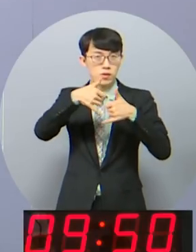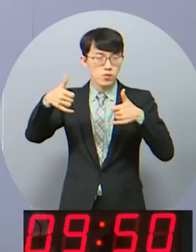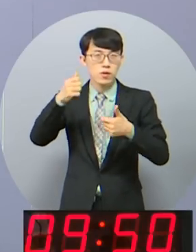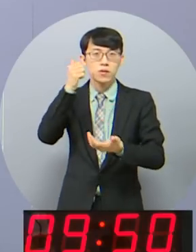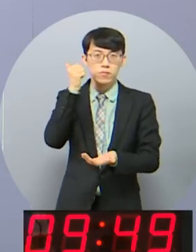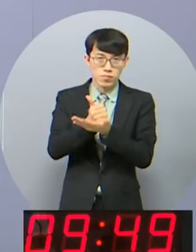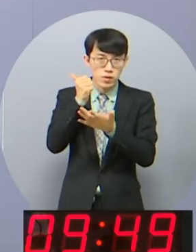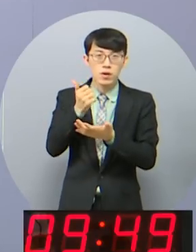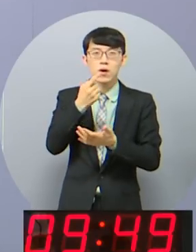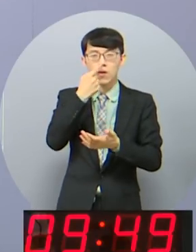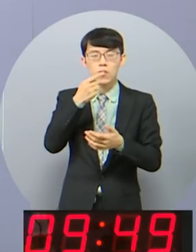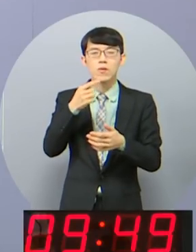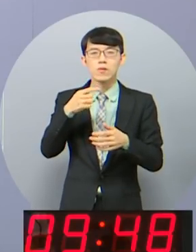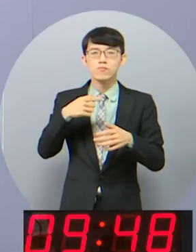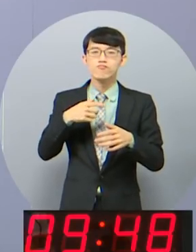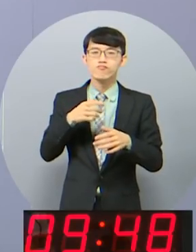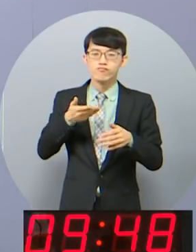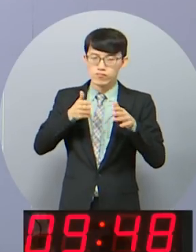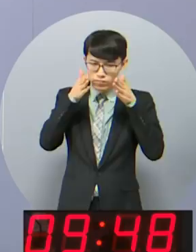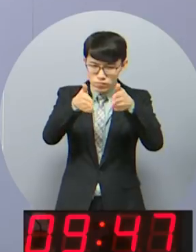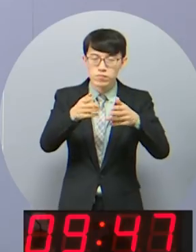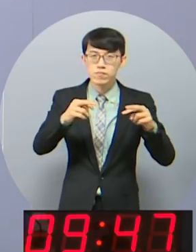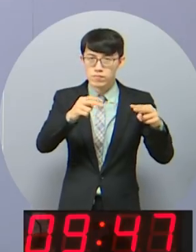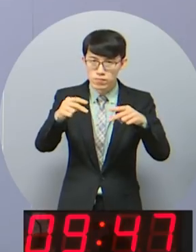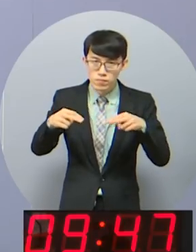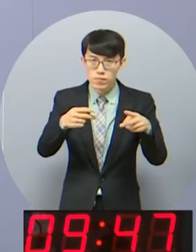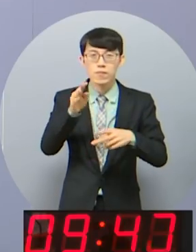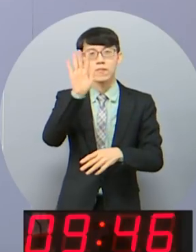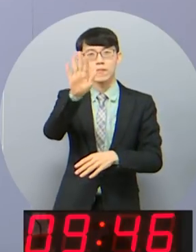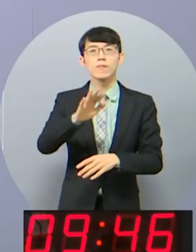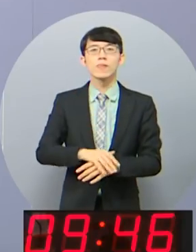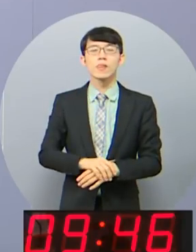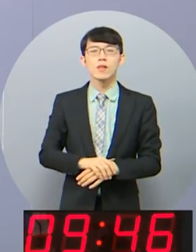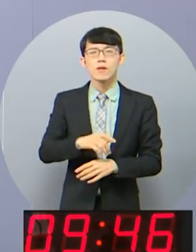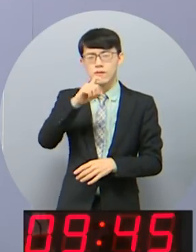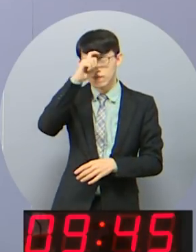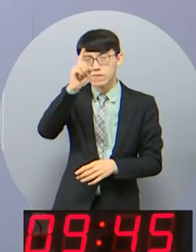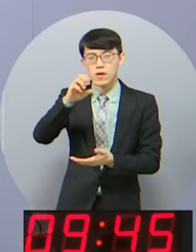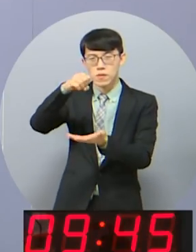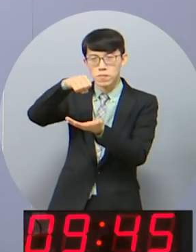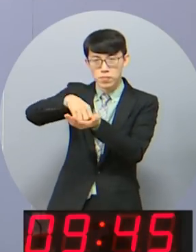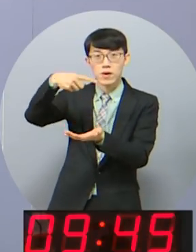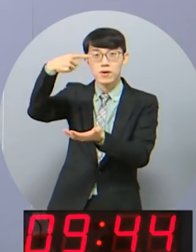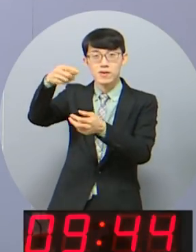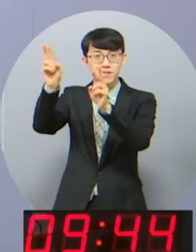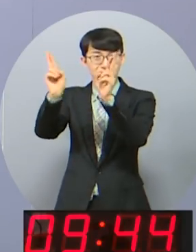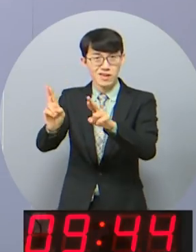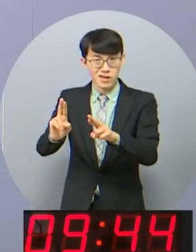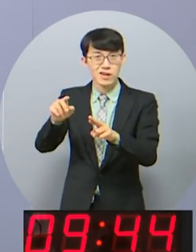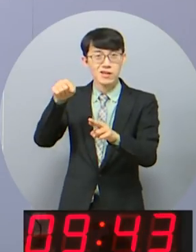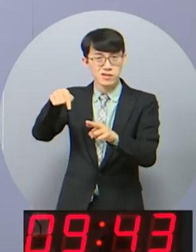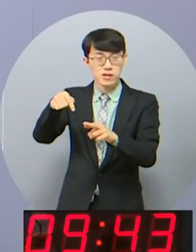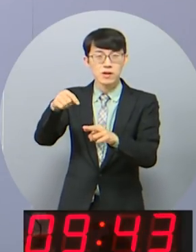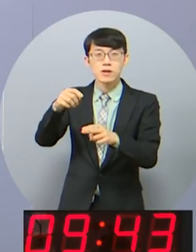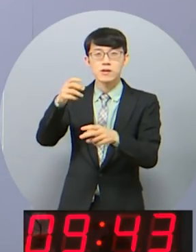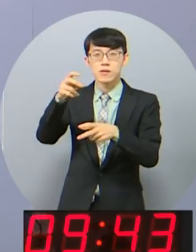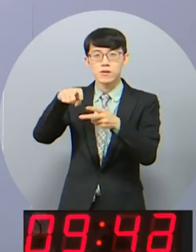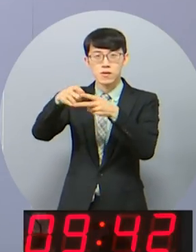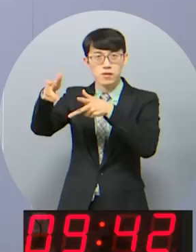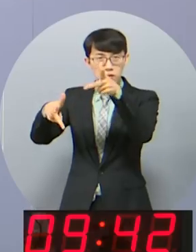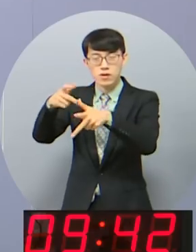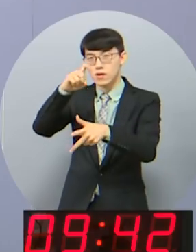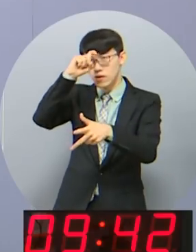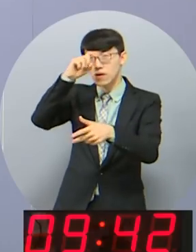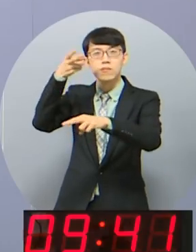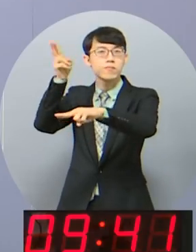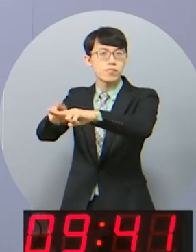绍，希望讲咱即马这个核一厂啊，应收起来，核一厂收起来，那么咱